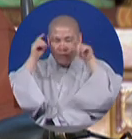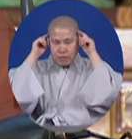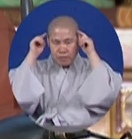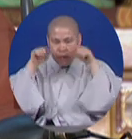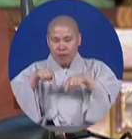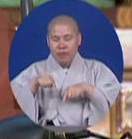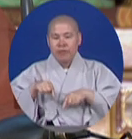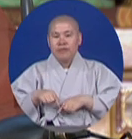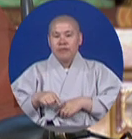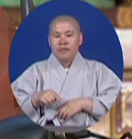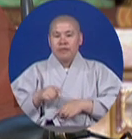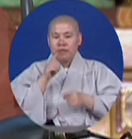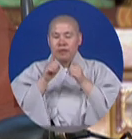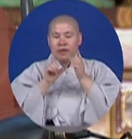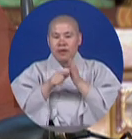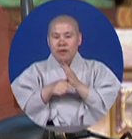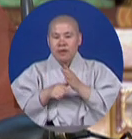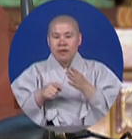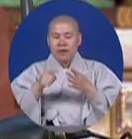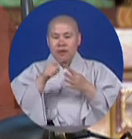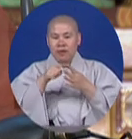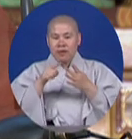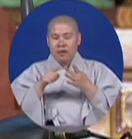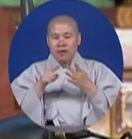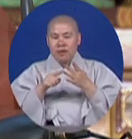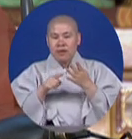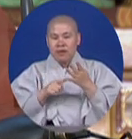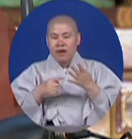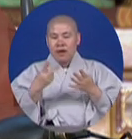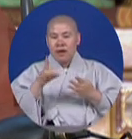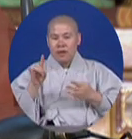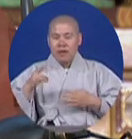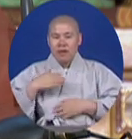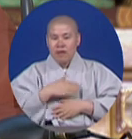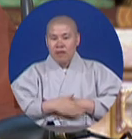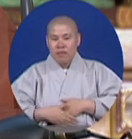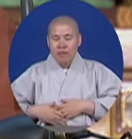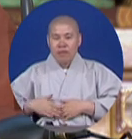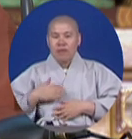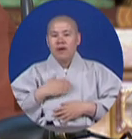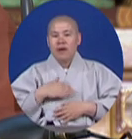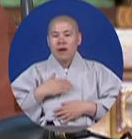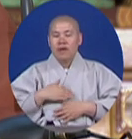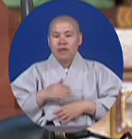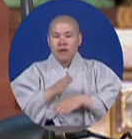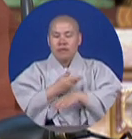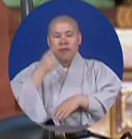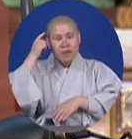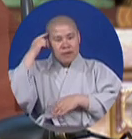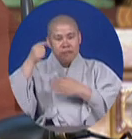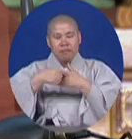이야기하기를 사대를 몸으로 알고 망상을 마음으로 안다. 이렇게 얘기를 해요. 그래서